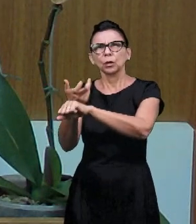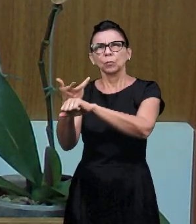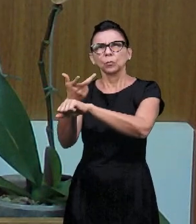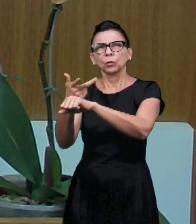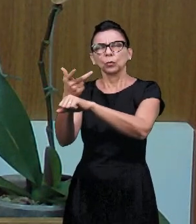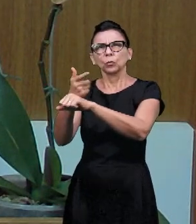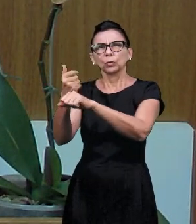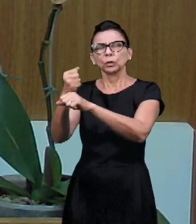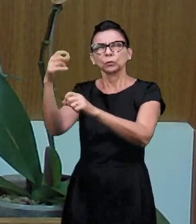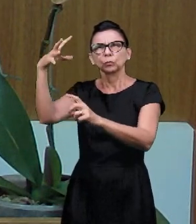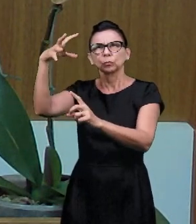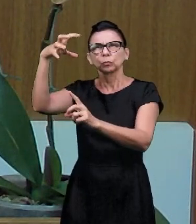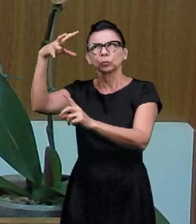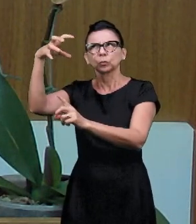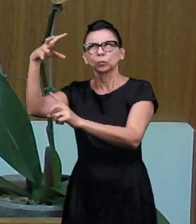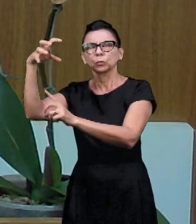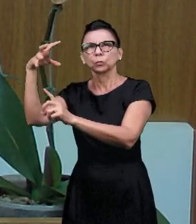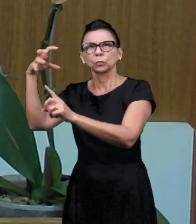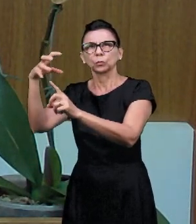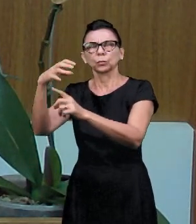signal, ils s'arrêtent,